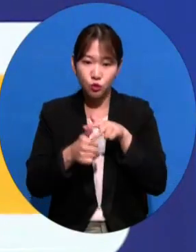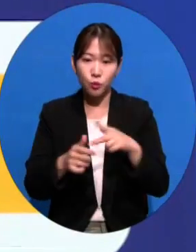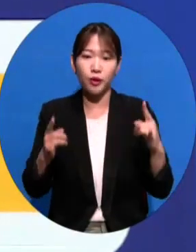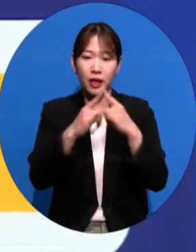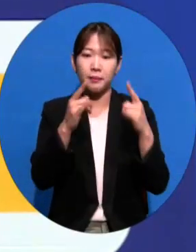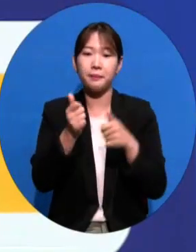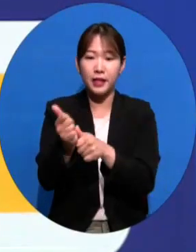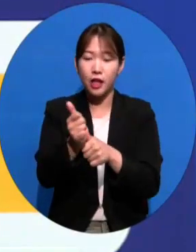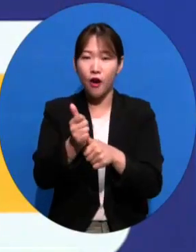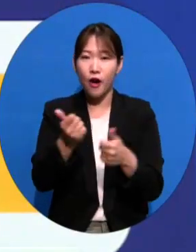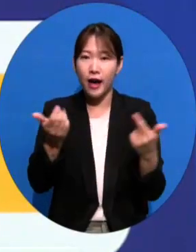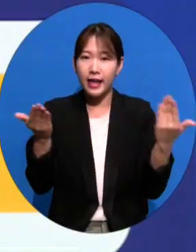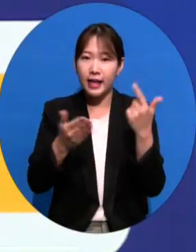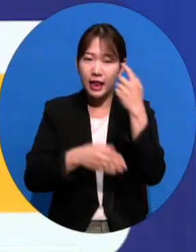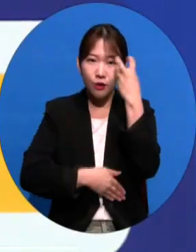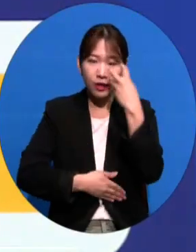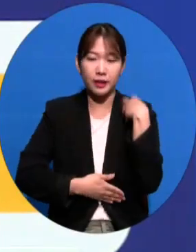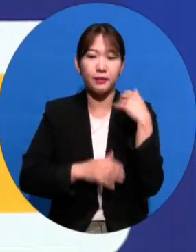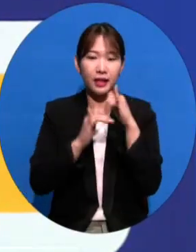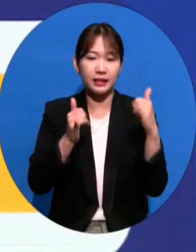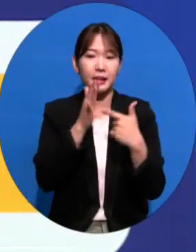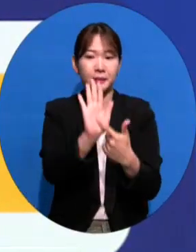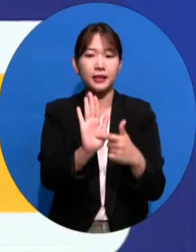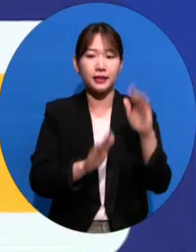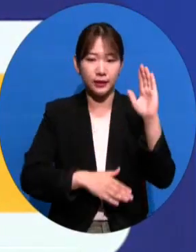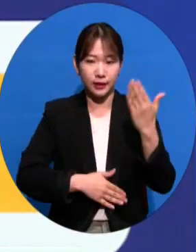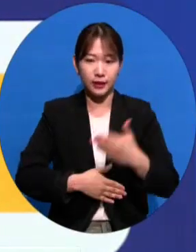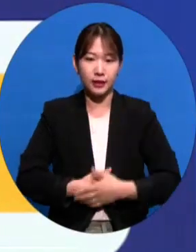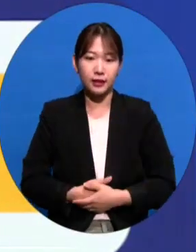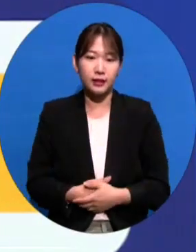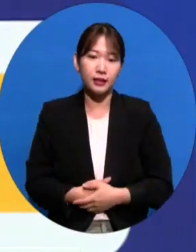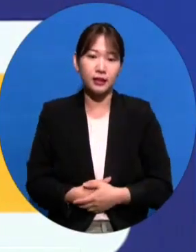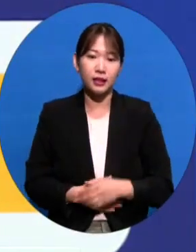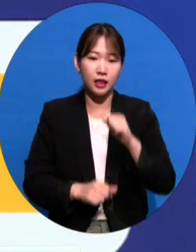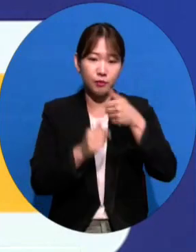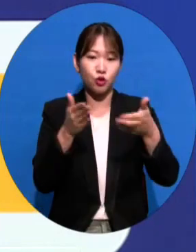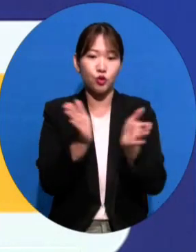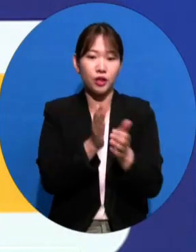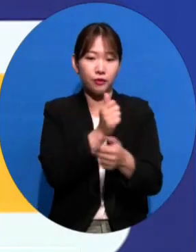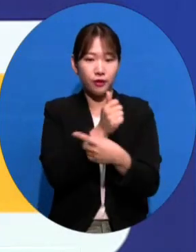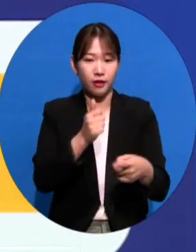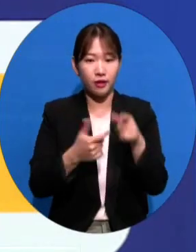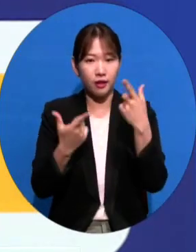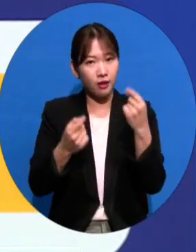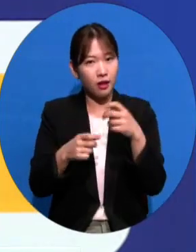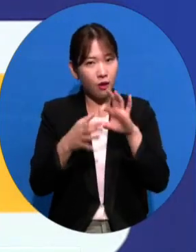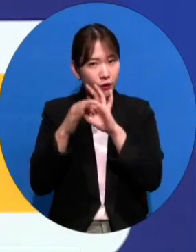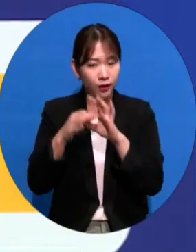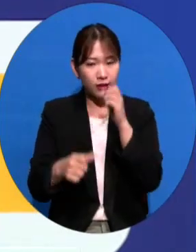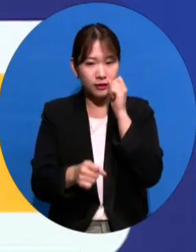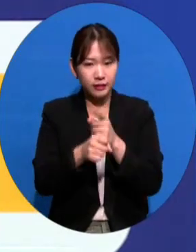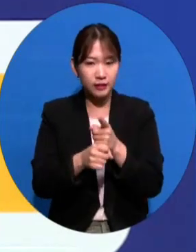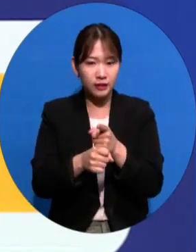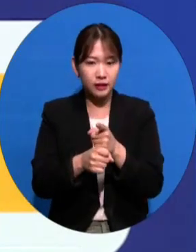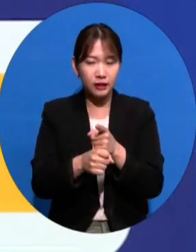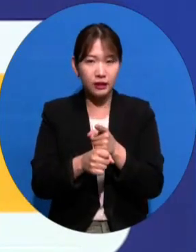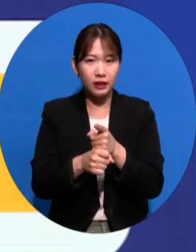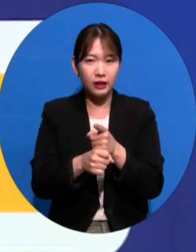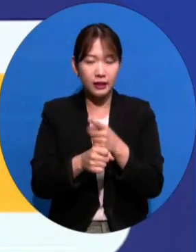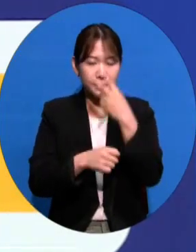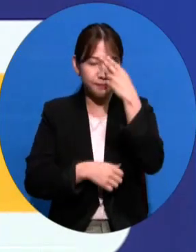비서실 일정 관리 담당자로 알려졌습니다. 민주당 비대위는 이러한